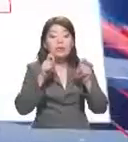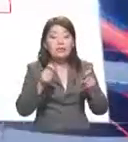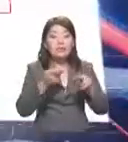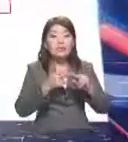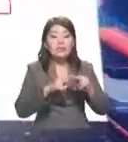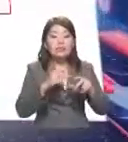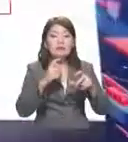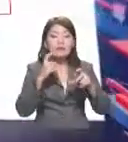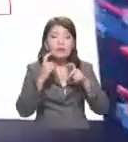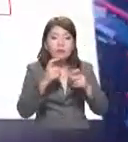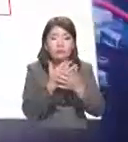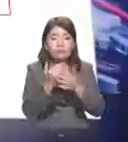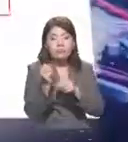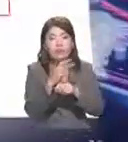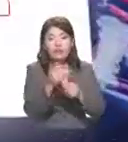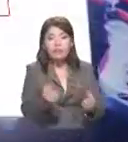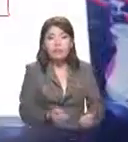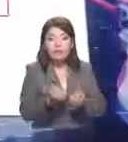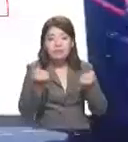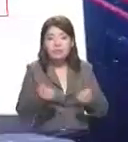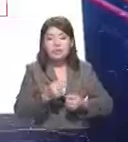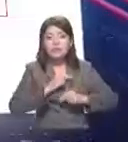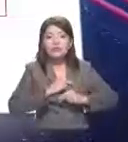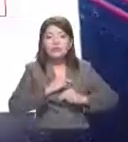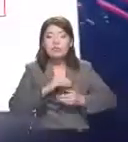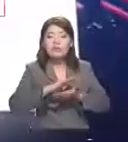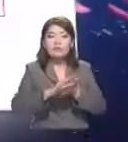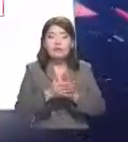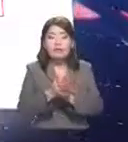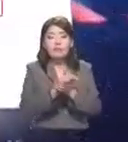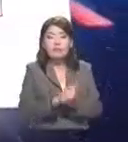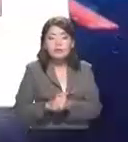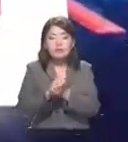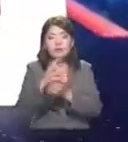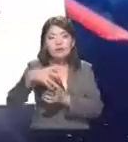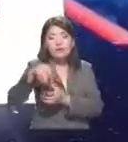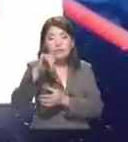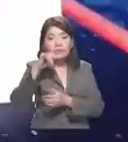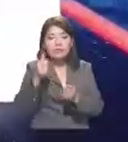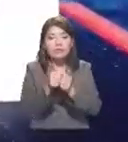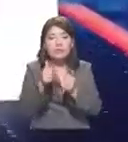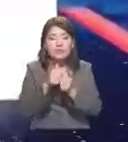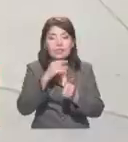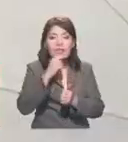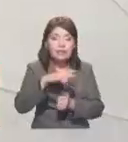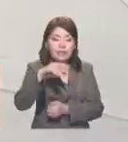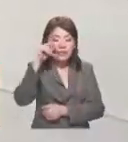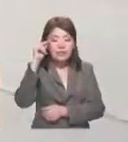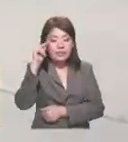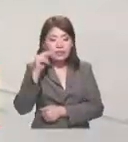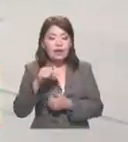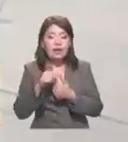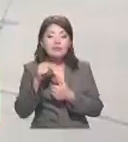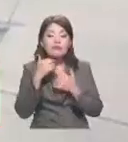транспортного потенциала лежит в поддержании конструктивных и дружественных отношений со всеми соседними странами, включая как Россию, так и Китай. Особый